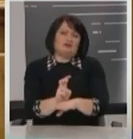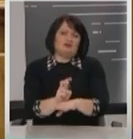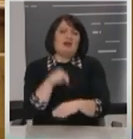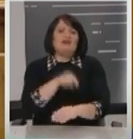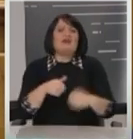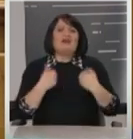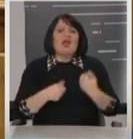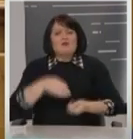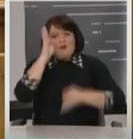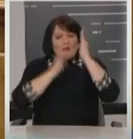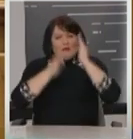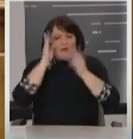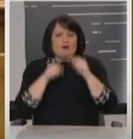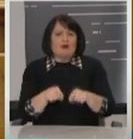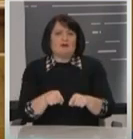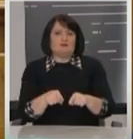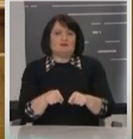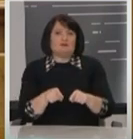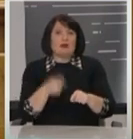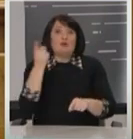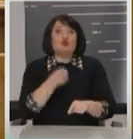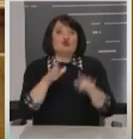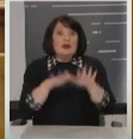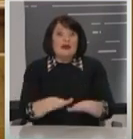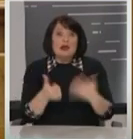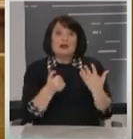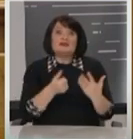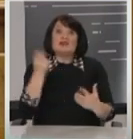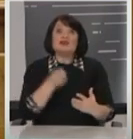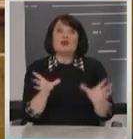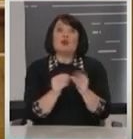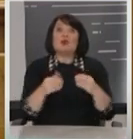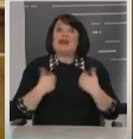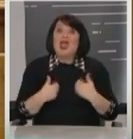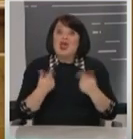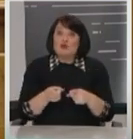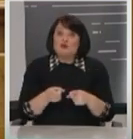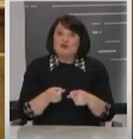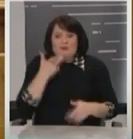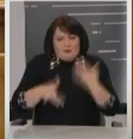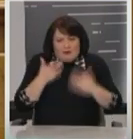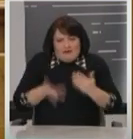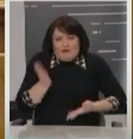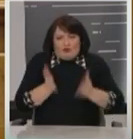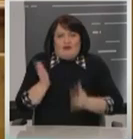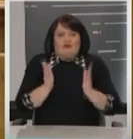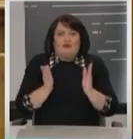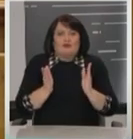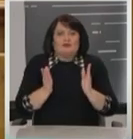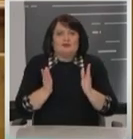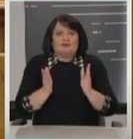κατάρρευση της οικονομίας, το ποσοστό της ανεργίας να φτάνει στο 60% για τους νέους και να φεύγουν ομαδικά οι